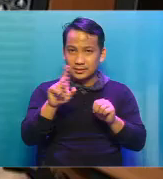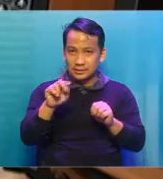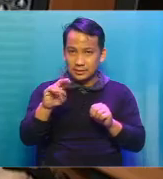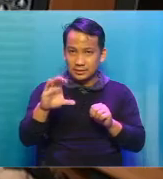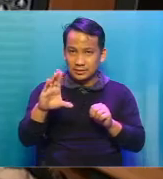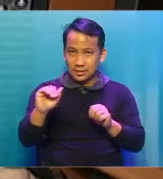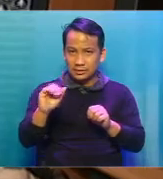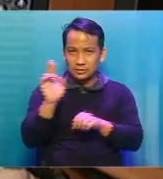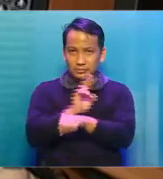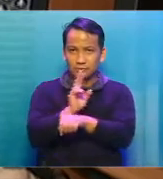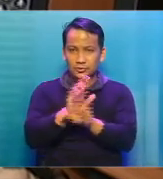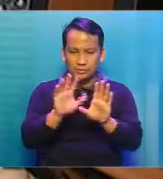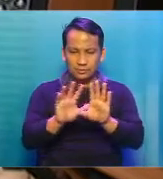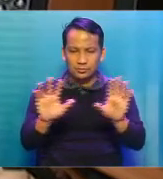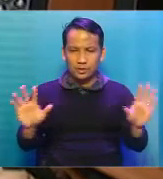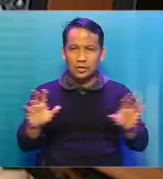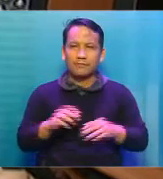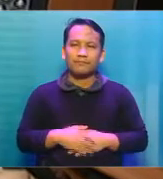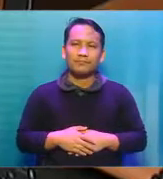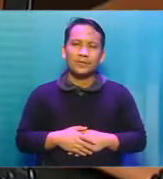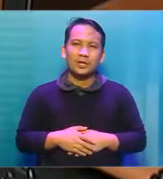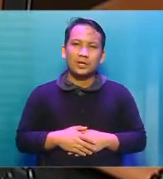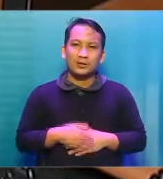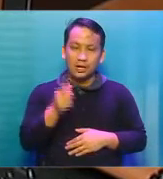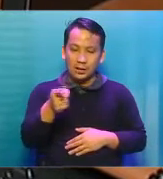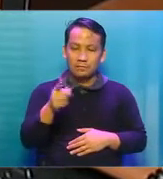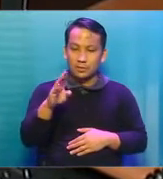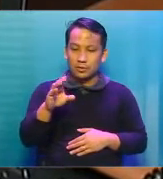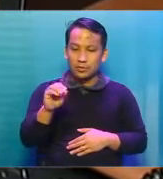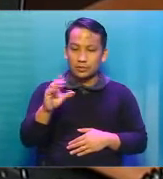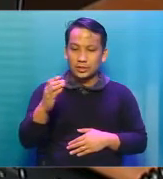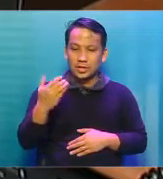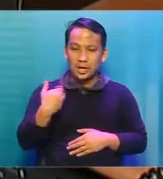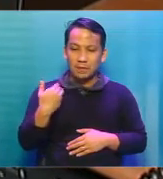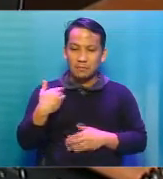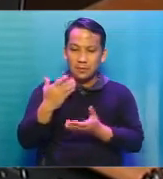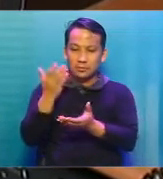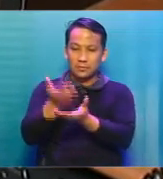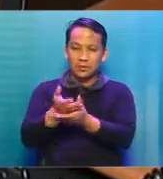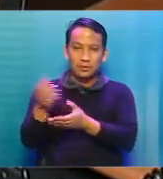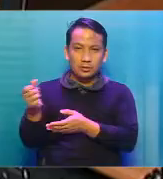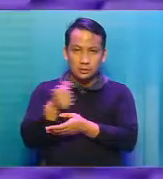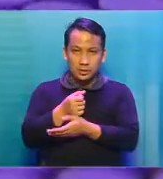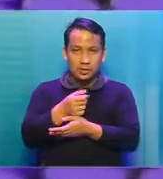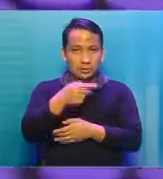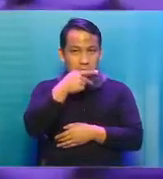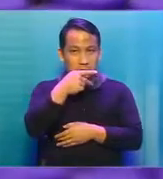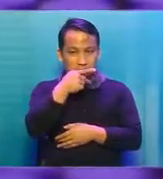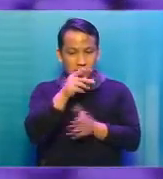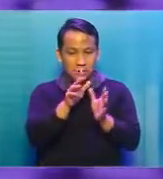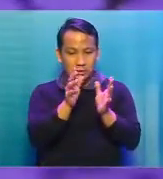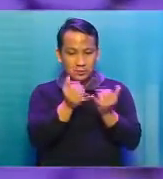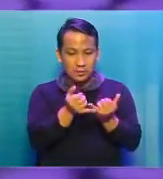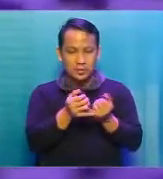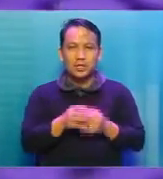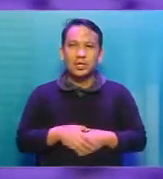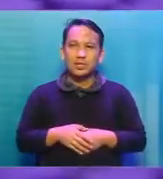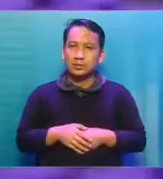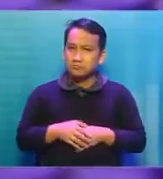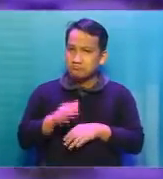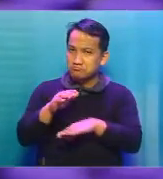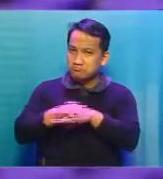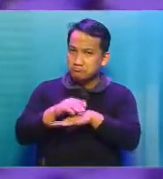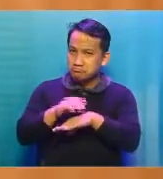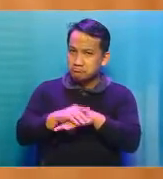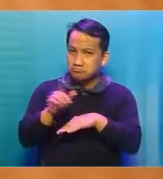frontliners. Naglatag na rin ng one-stop shop ang BOC para sa mga bakunang kukunin ng private companies. Nagbabala rin